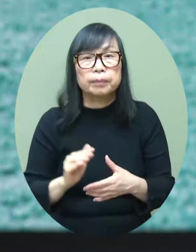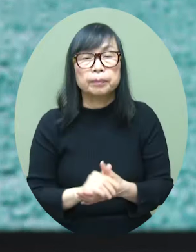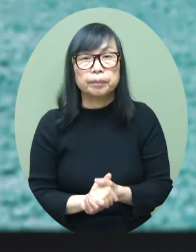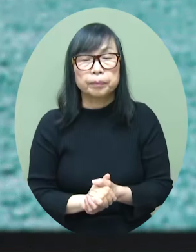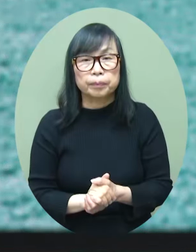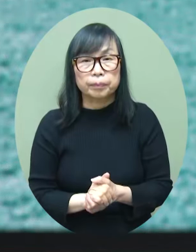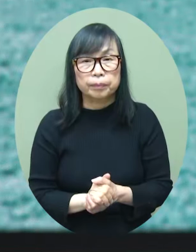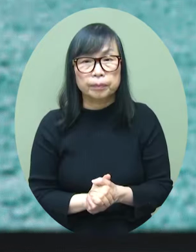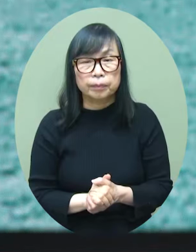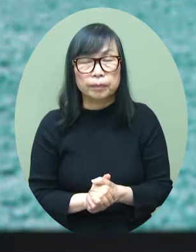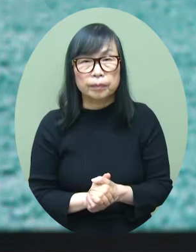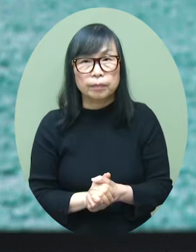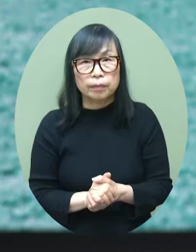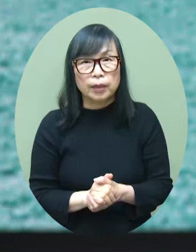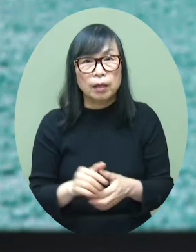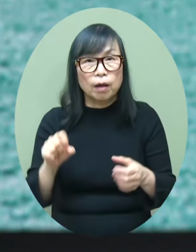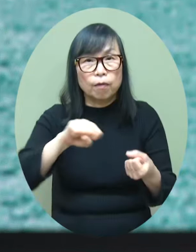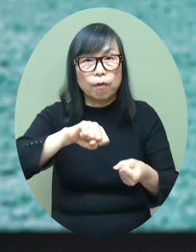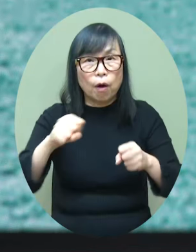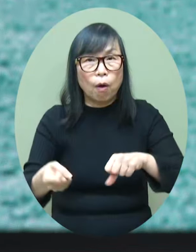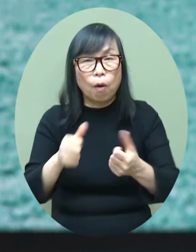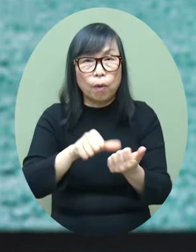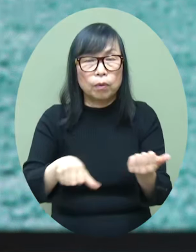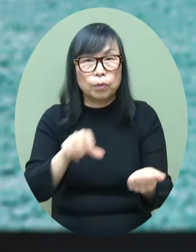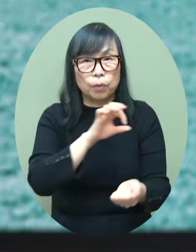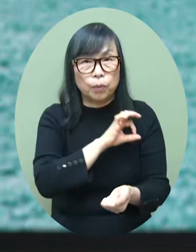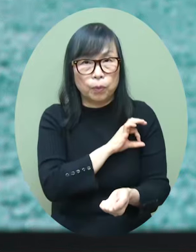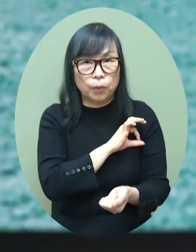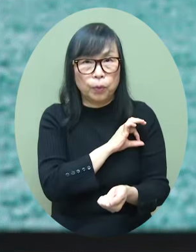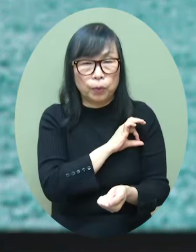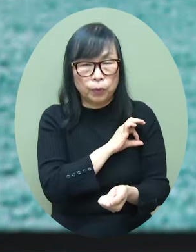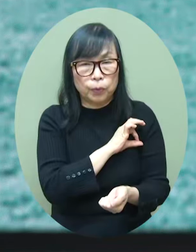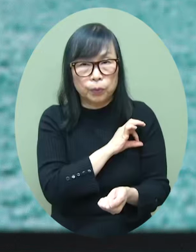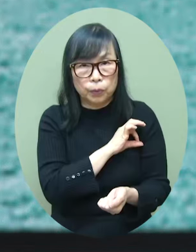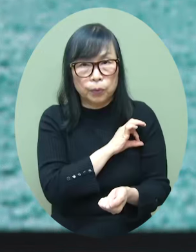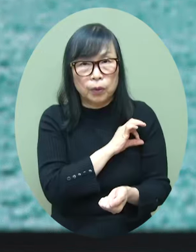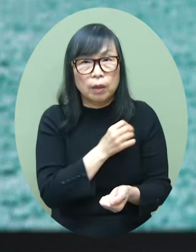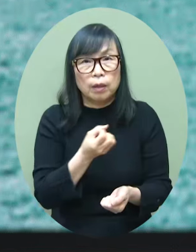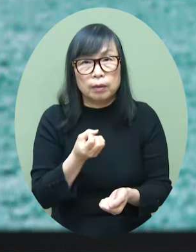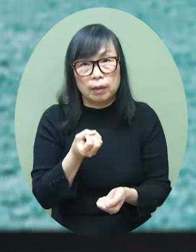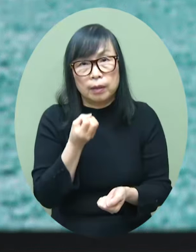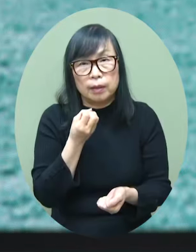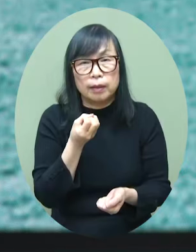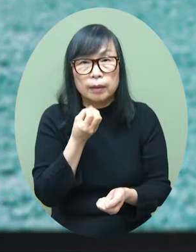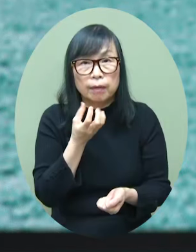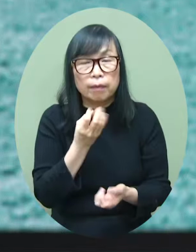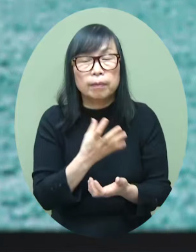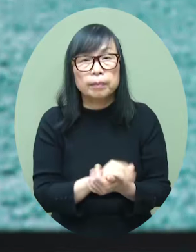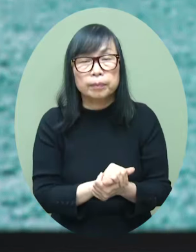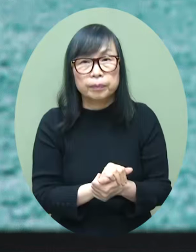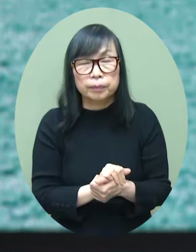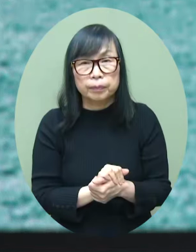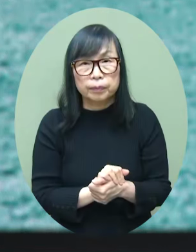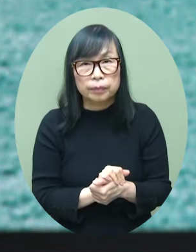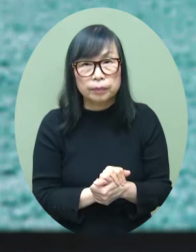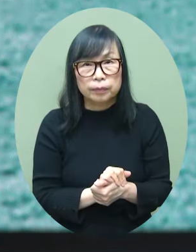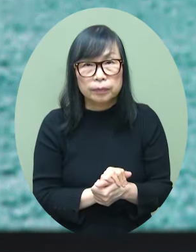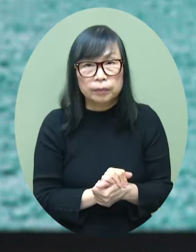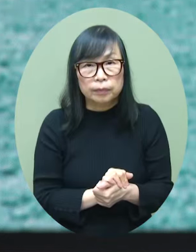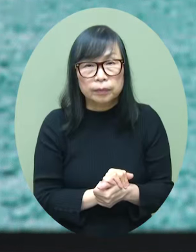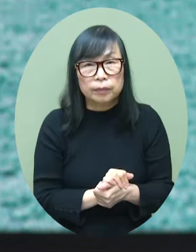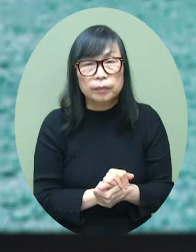呢個就係、是、即係科學委員會嘅即係睇法啦嚇。咁、另